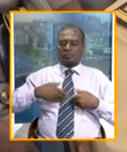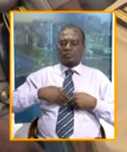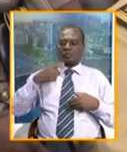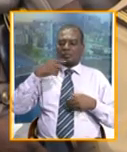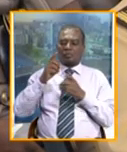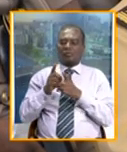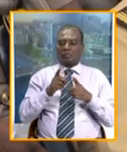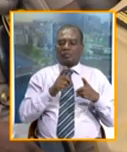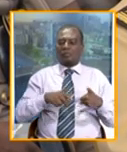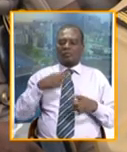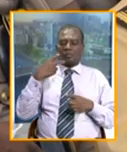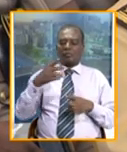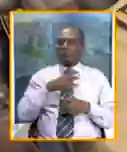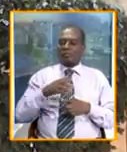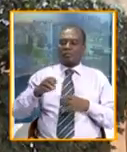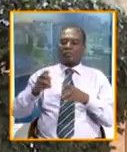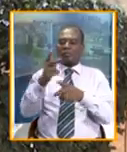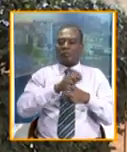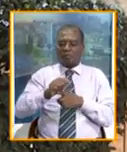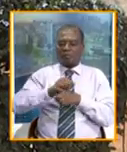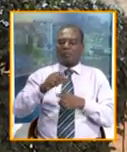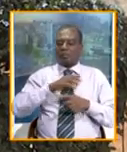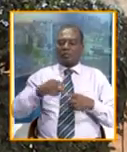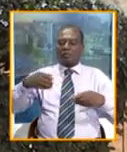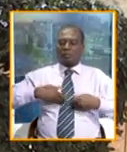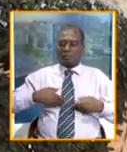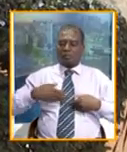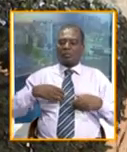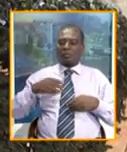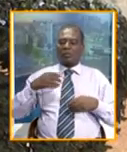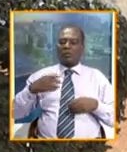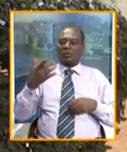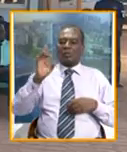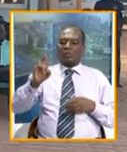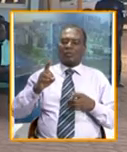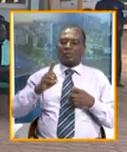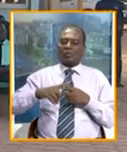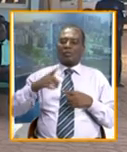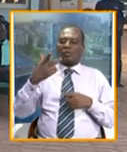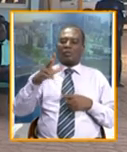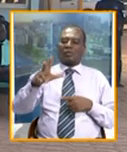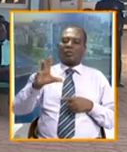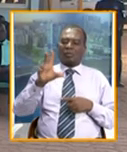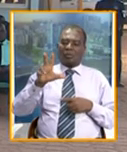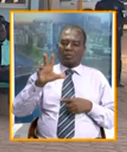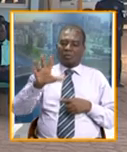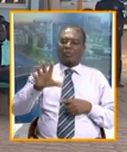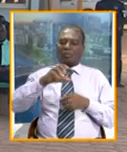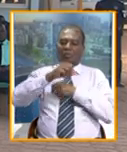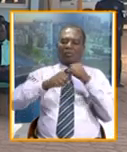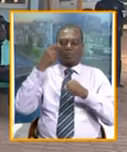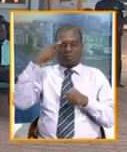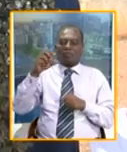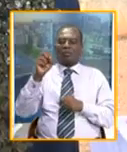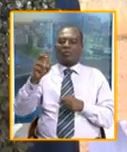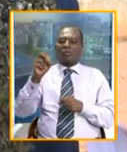un dispositif qui vise l'encadrement des jeunes leaders volontaires de 18 à 35 ans pour une durée de 12 mois. Pour